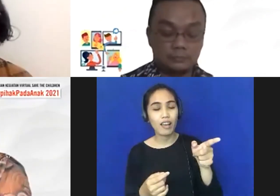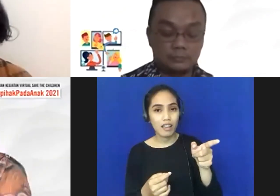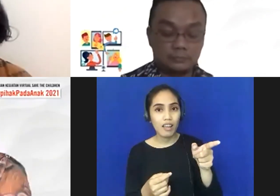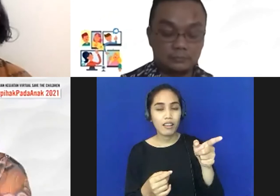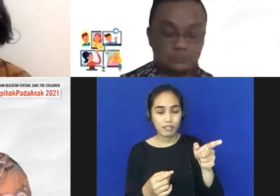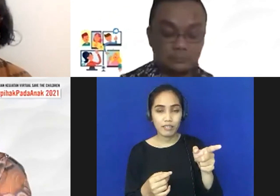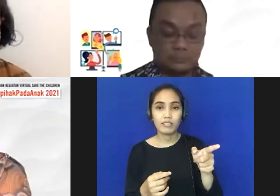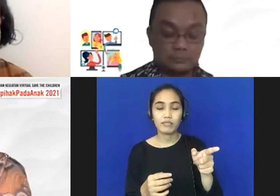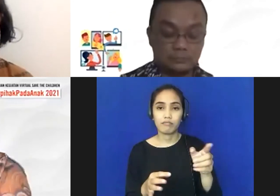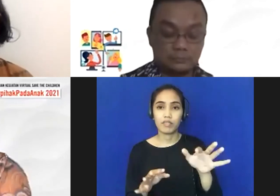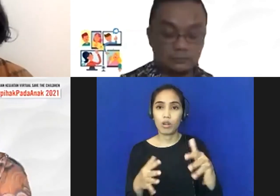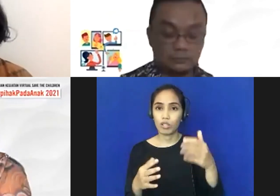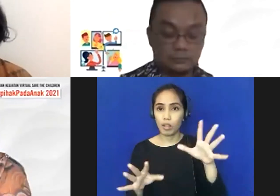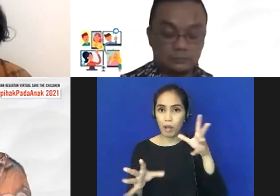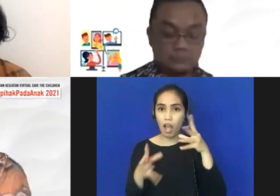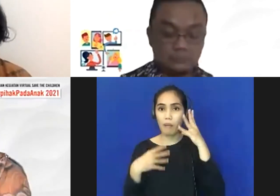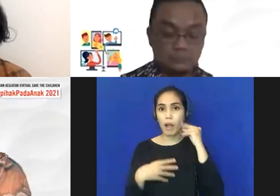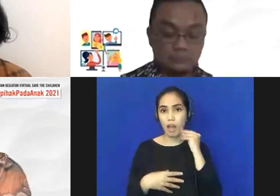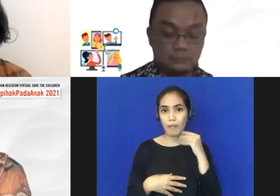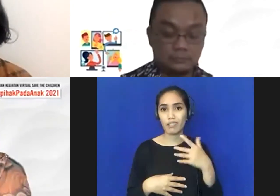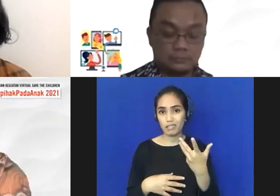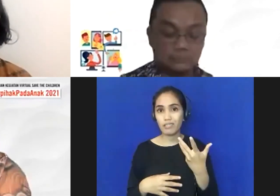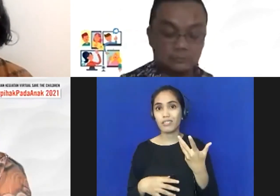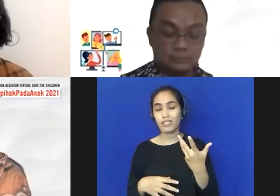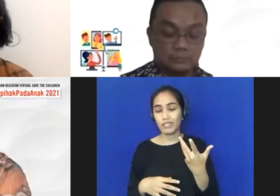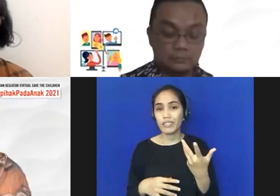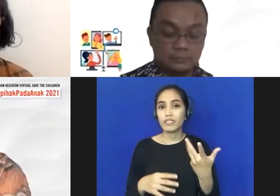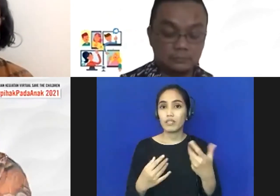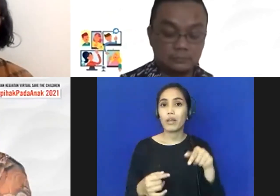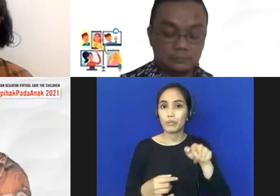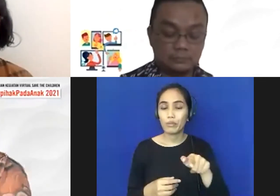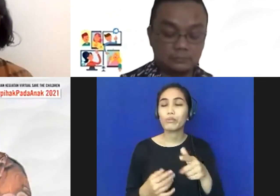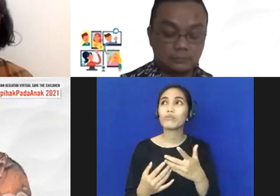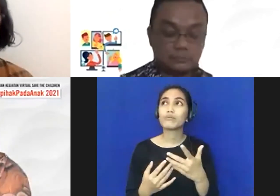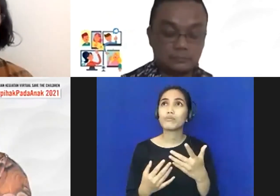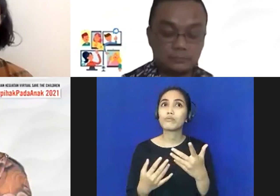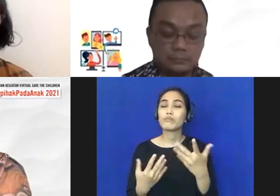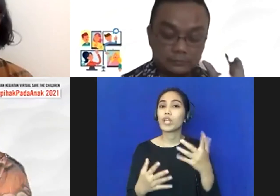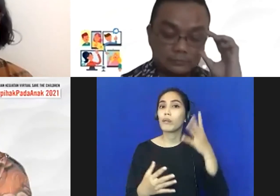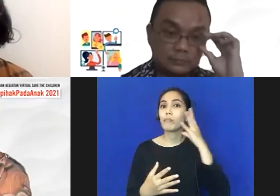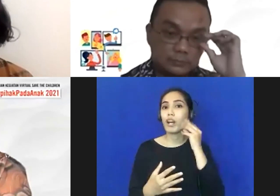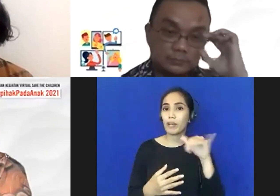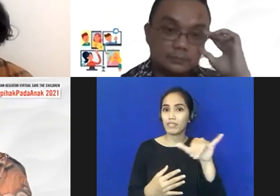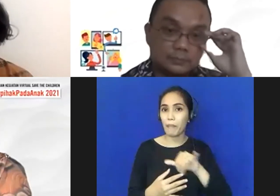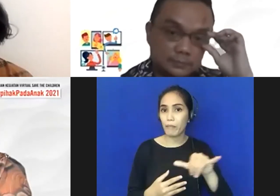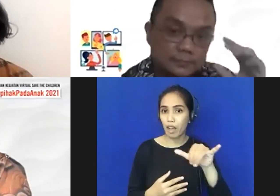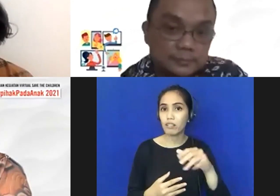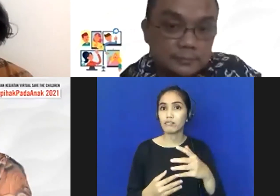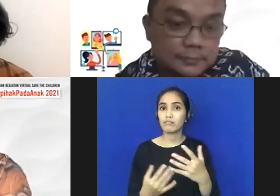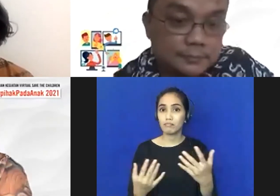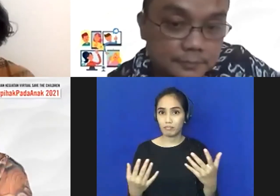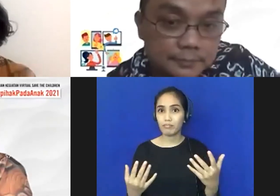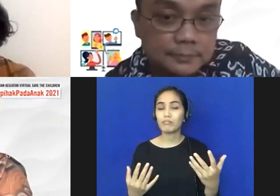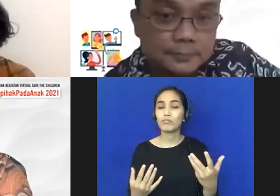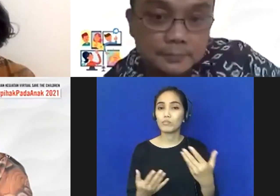ya, kita tahu mengalami gitu ya. Jadi bukan suatu hal yang jadi pengalamannya sama, mungkin nasibnya sama gitu. Nah,